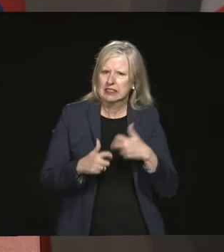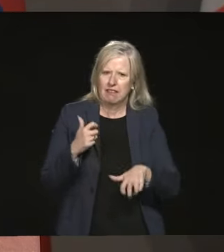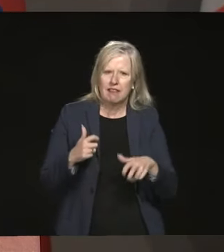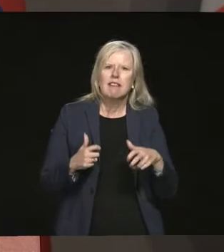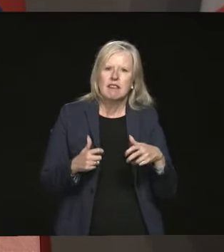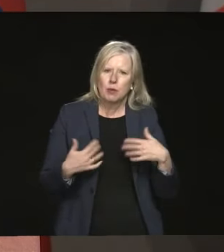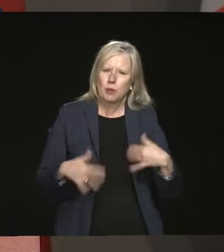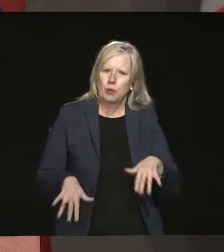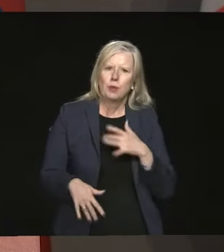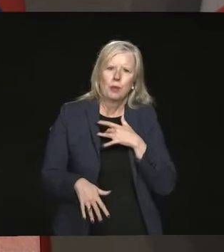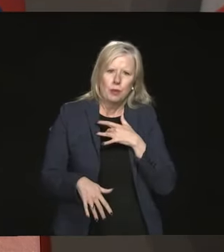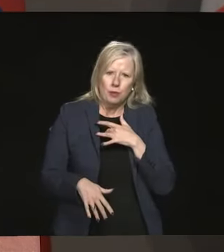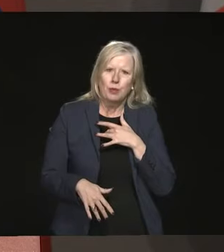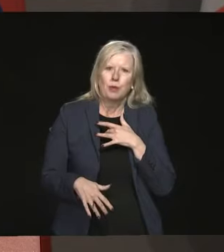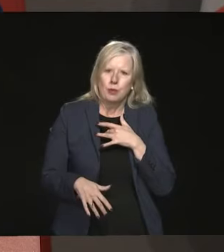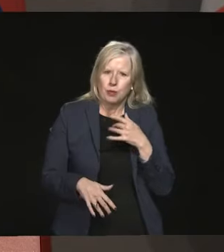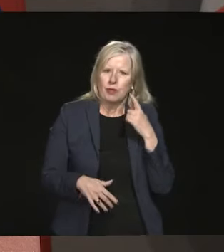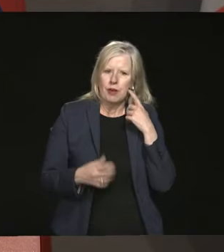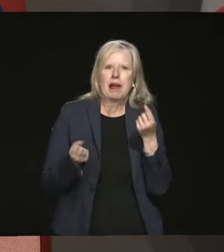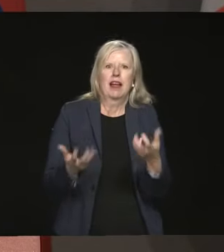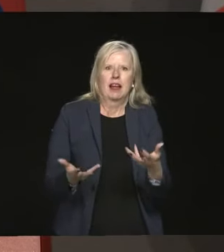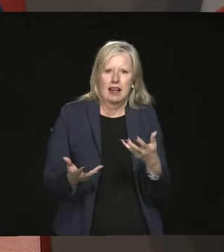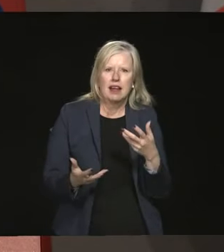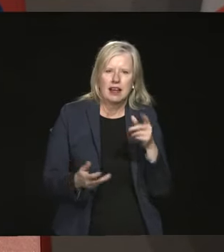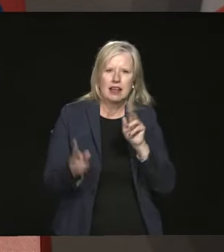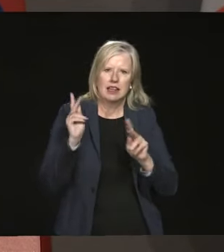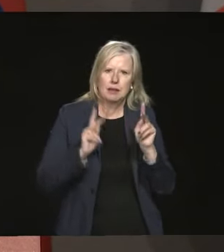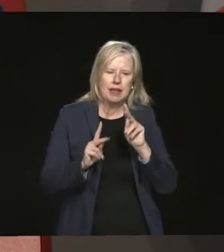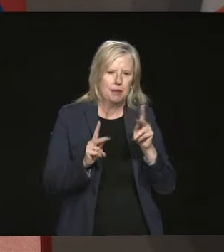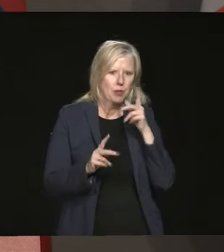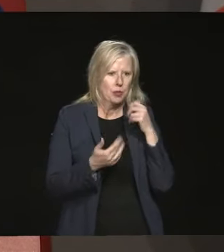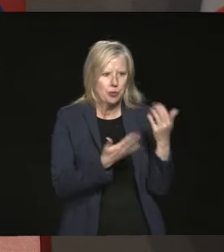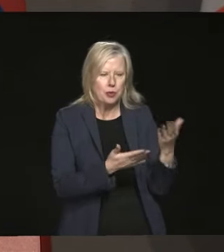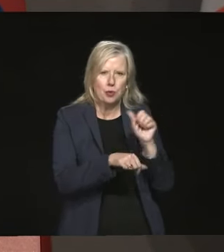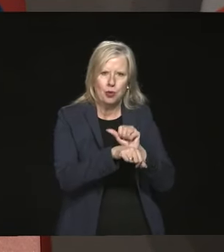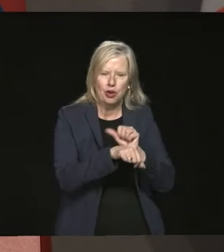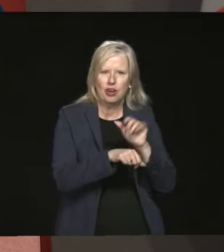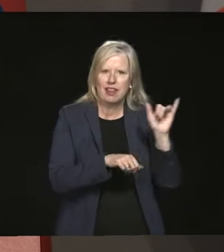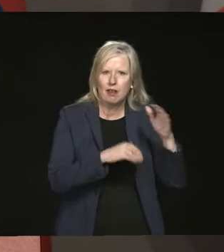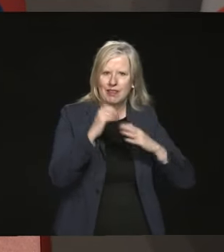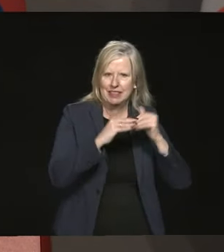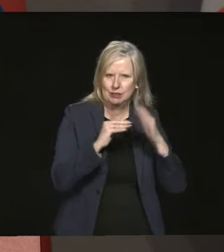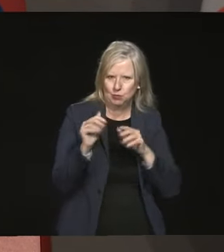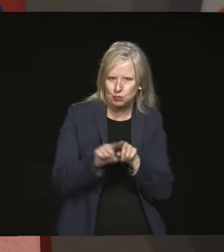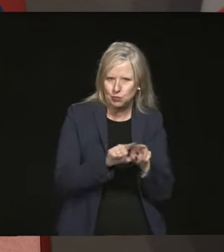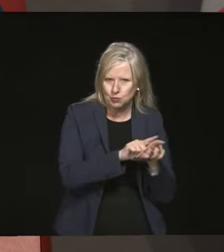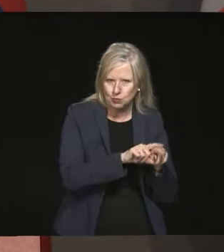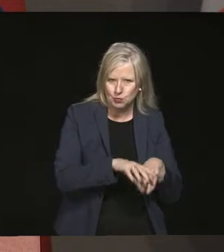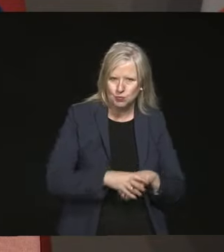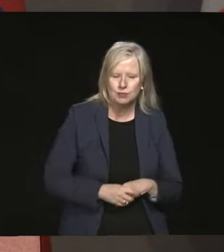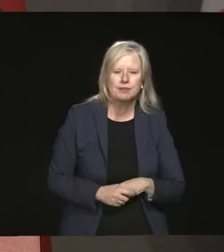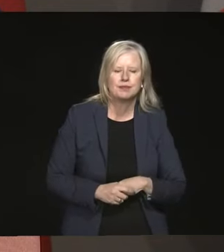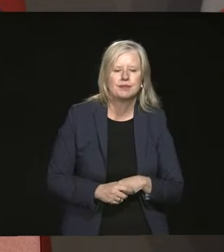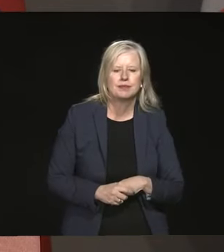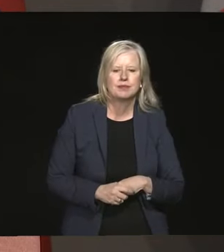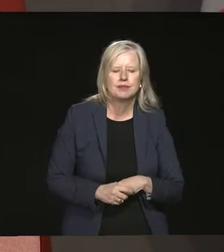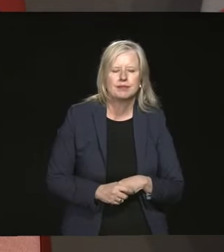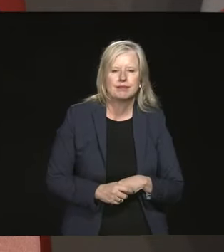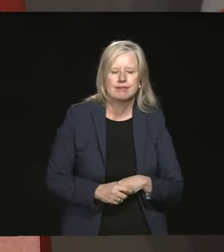CHSLD se retrouvent aussi. Et c'est le cas du gouvernement fédéral aussi. Le premier ministre Trudeau l'a à nouveau